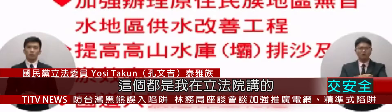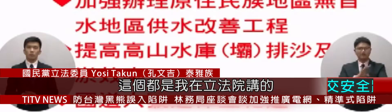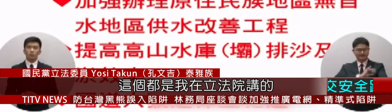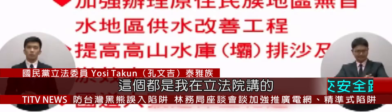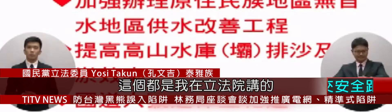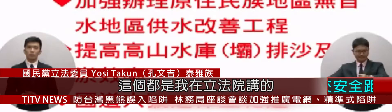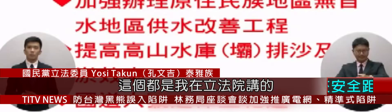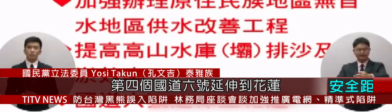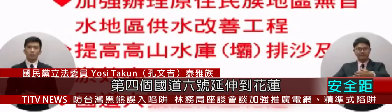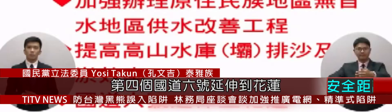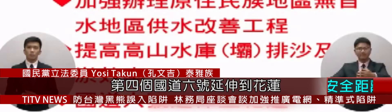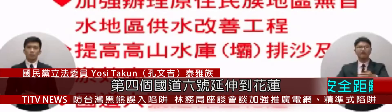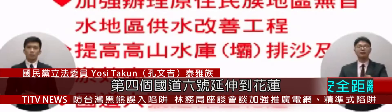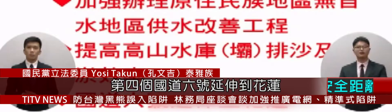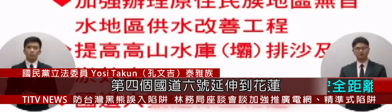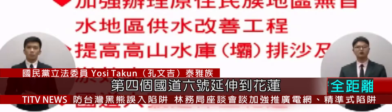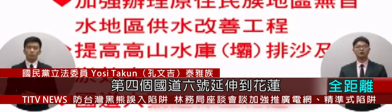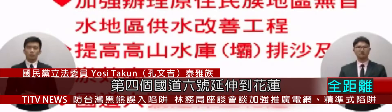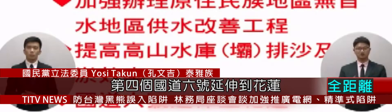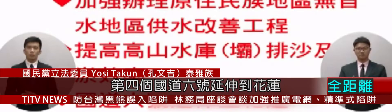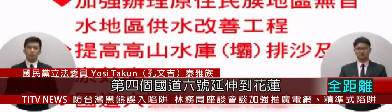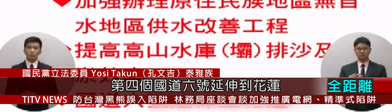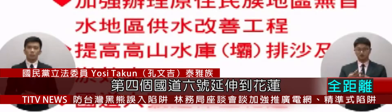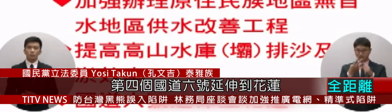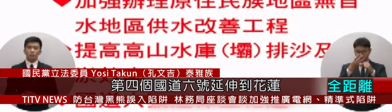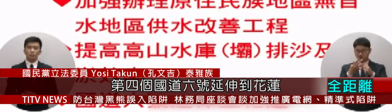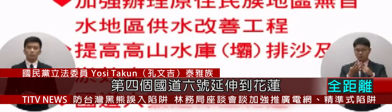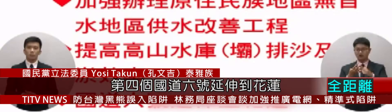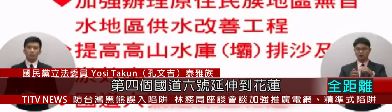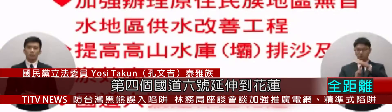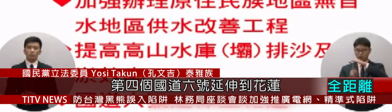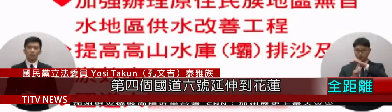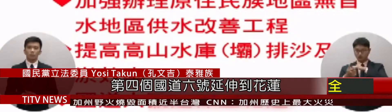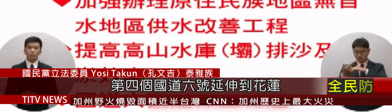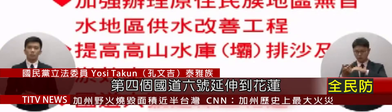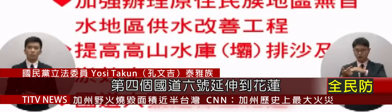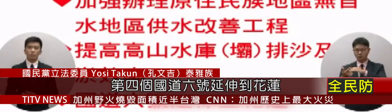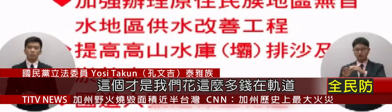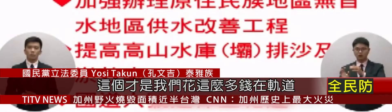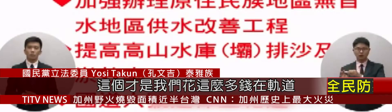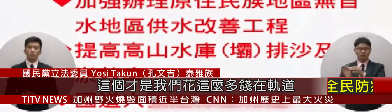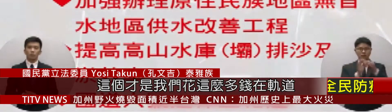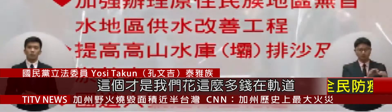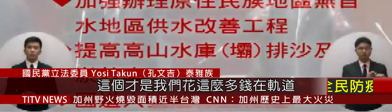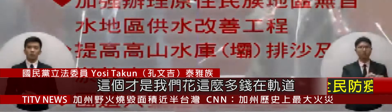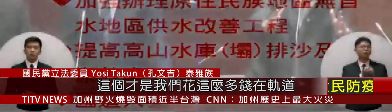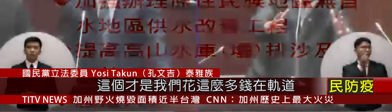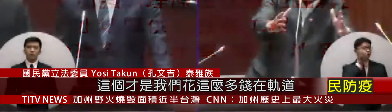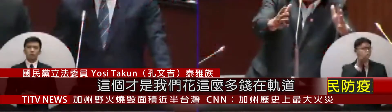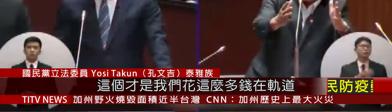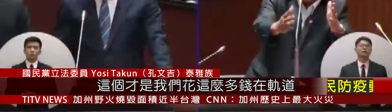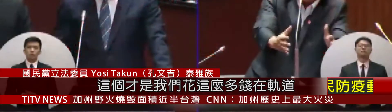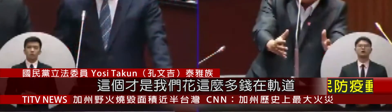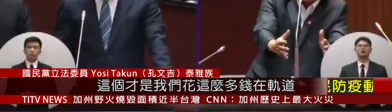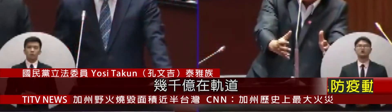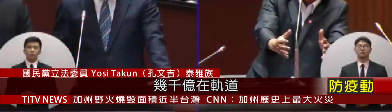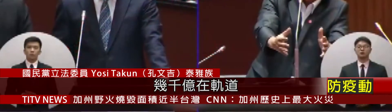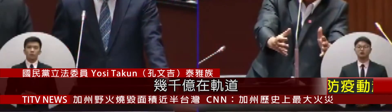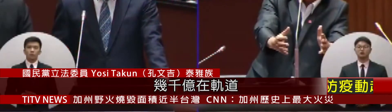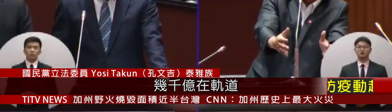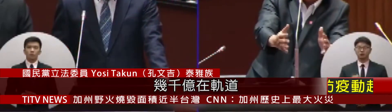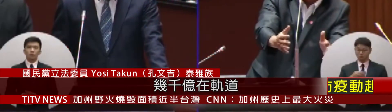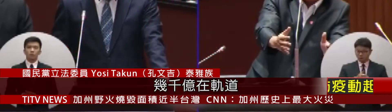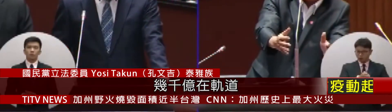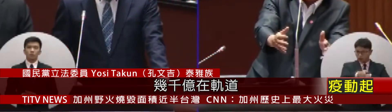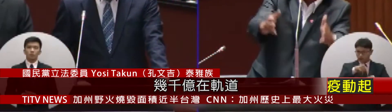是我在立法院讲的。第四个，国道六号延伸到花莲，这个才是我们花那么多钱在轨道，几千